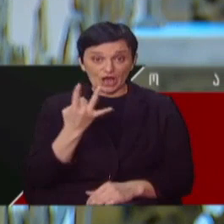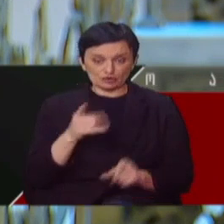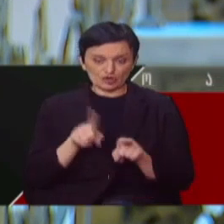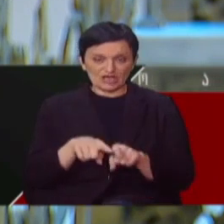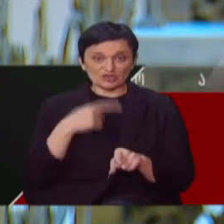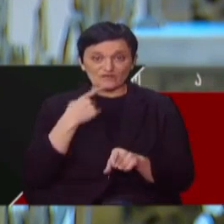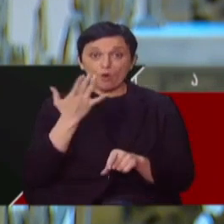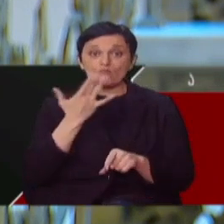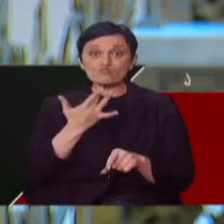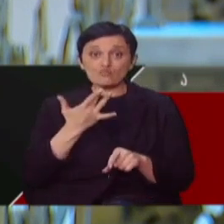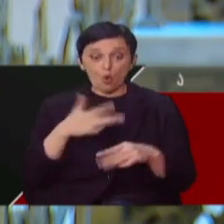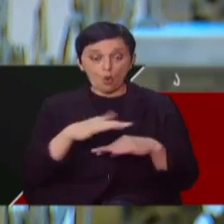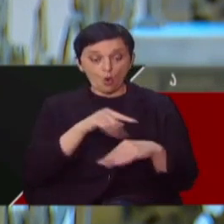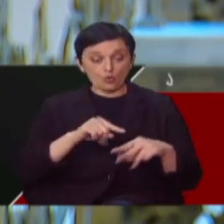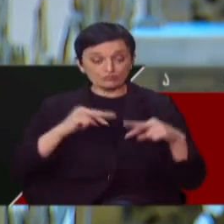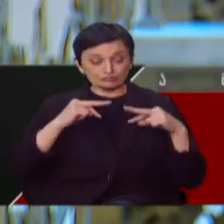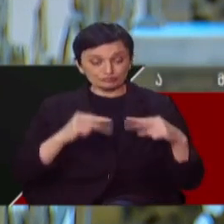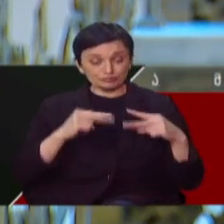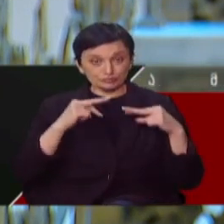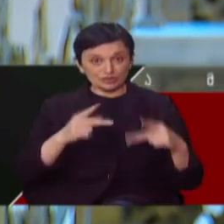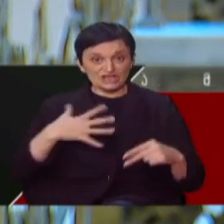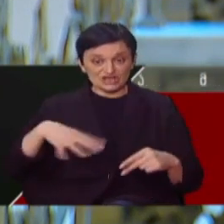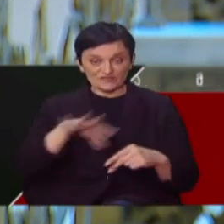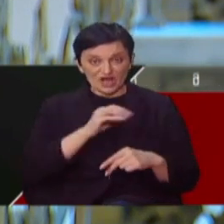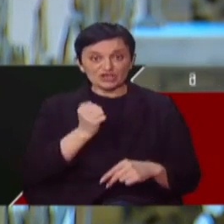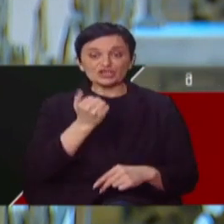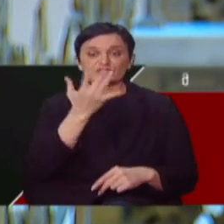ვთქვათ, პოლიტიკური სპექტრი განახლდება ქვეყანაში,